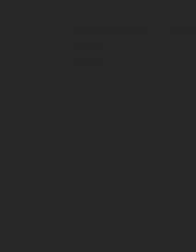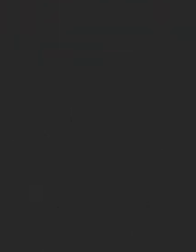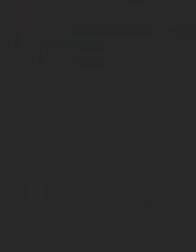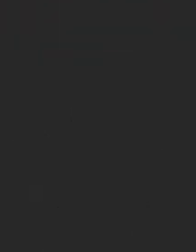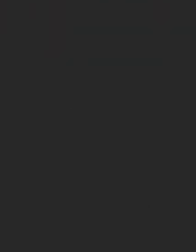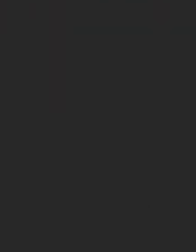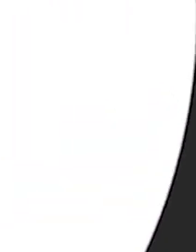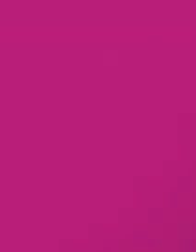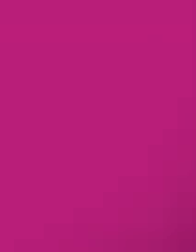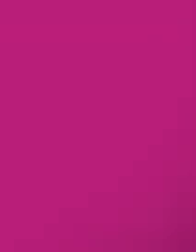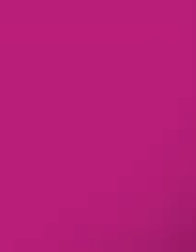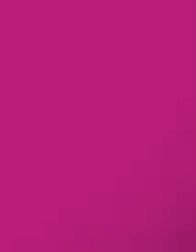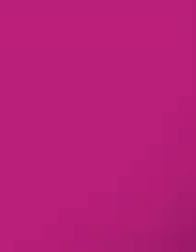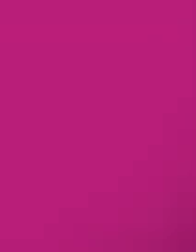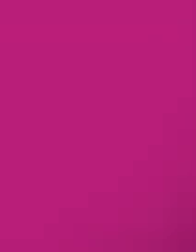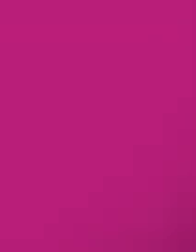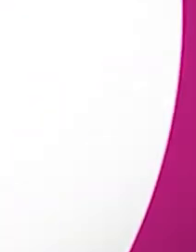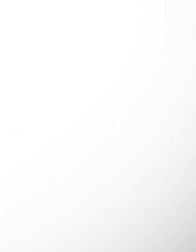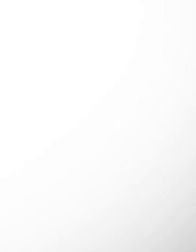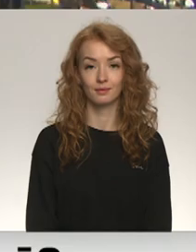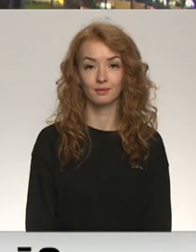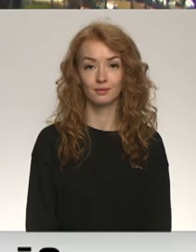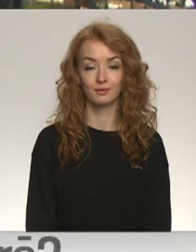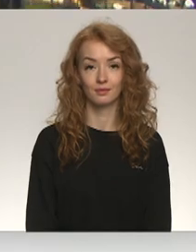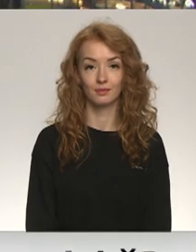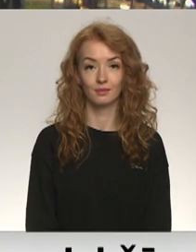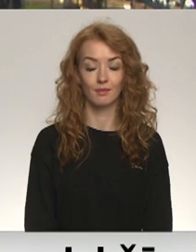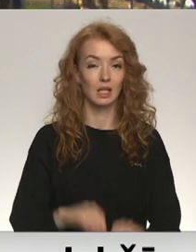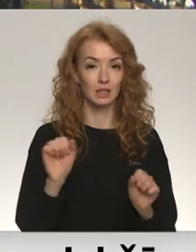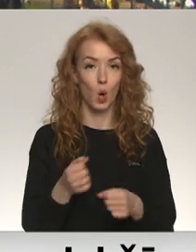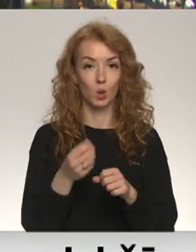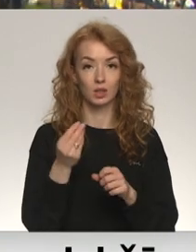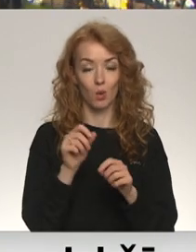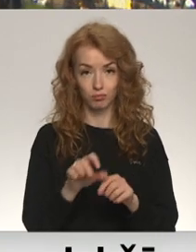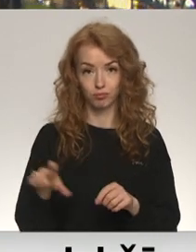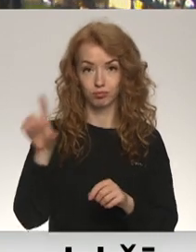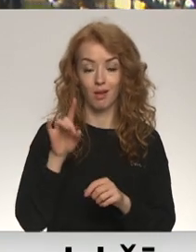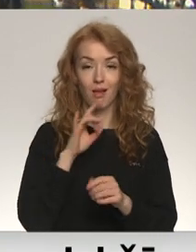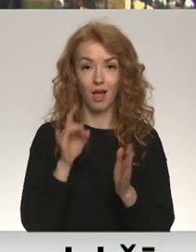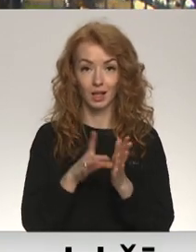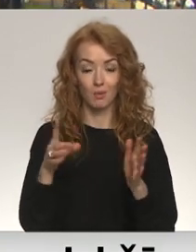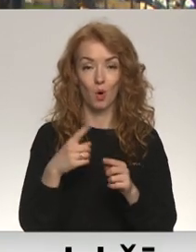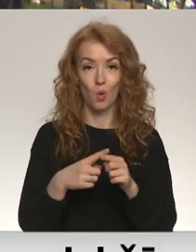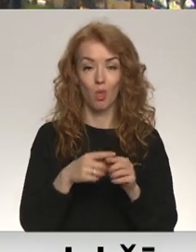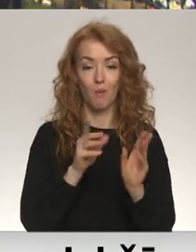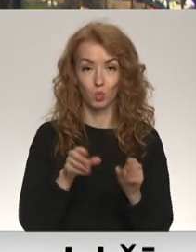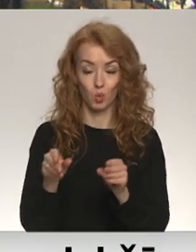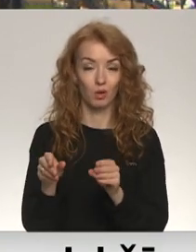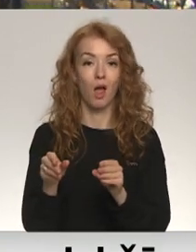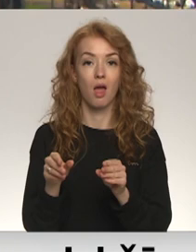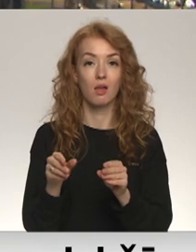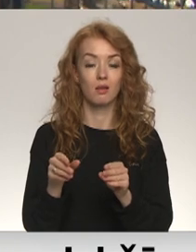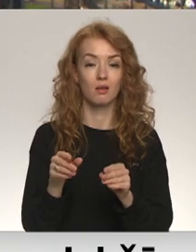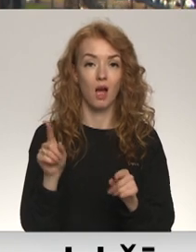Re, viss ēters ir te! Straujais cenu kāpums elektrībai un siltumenerģijai ne tikai